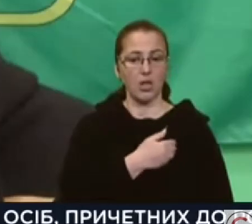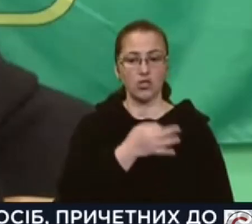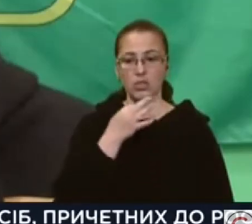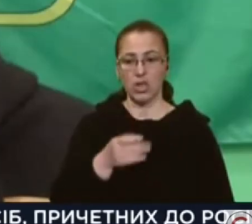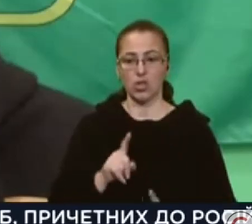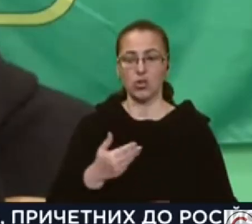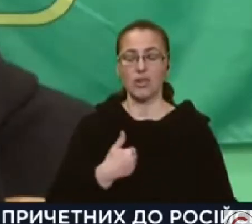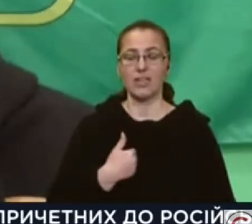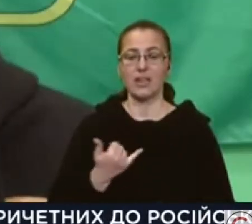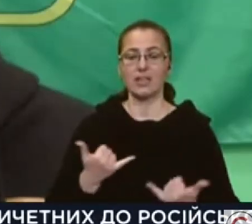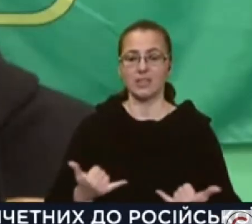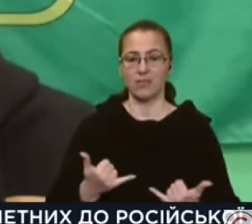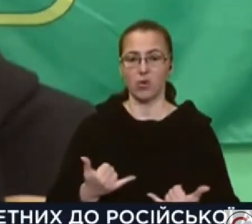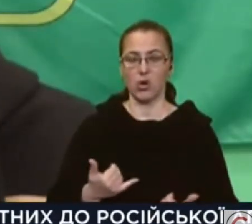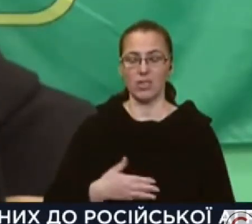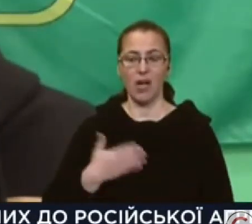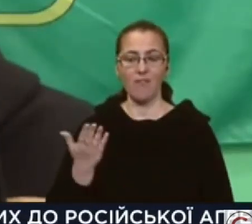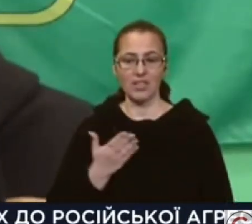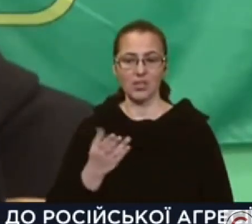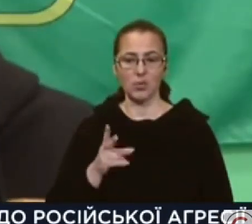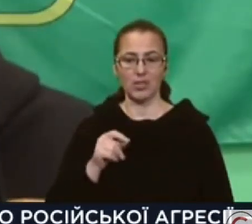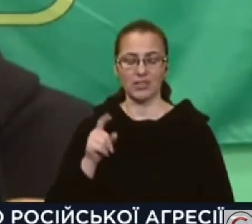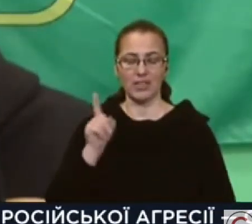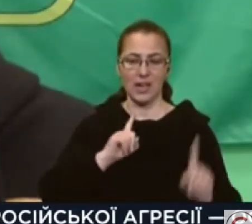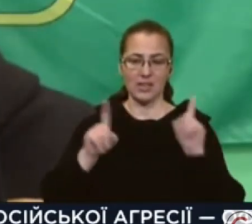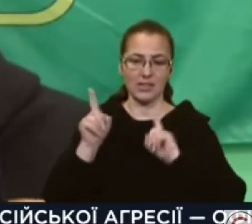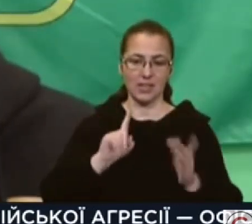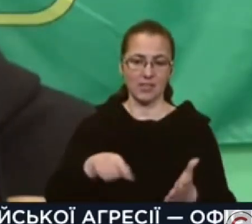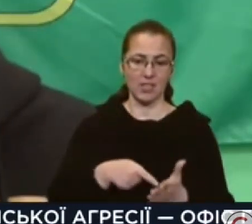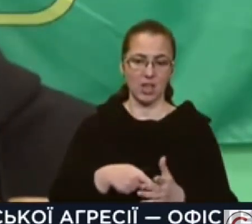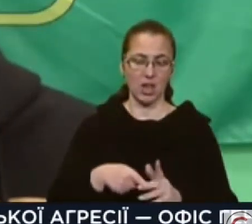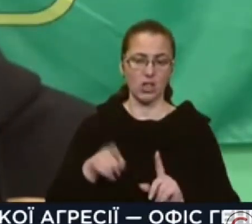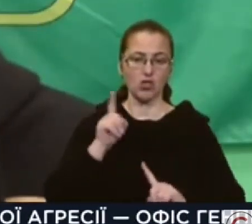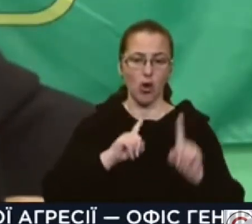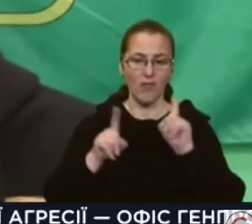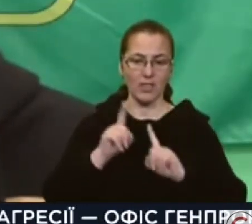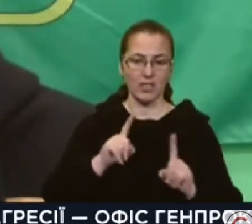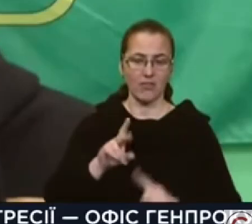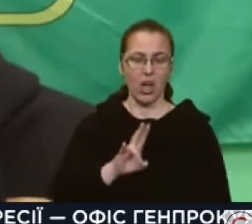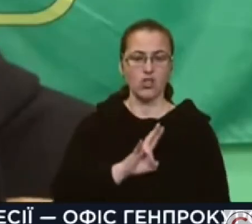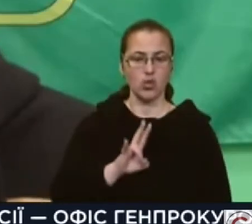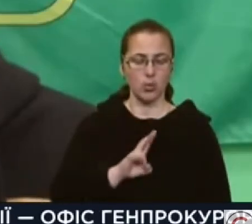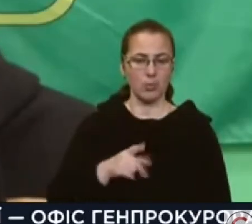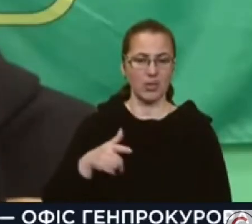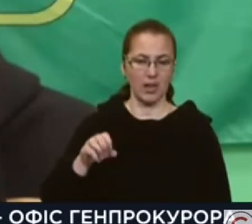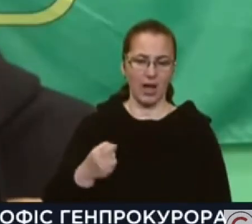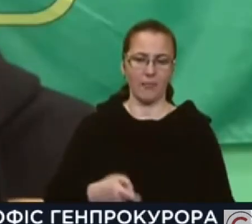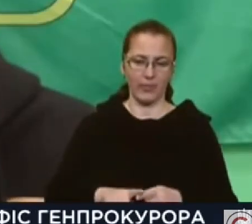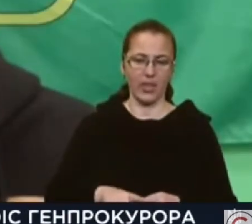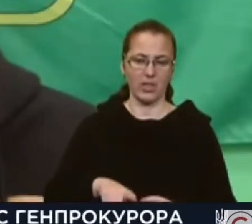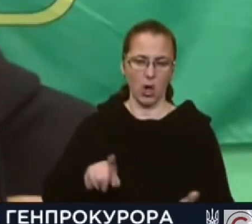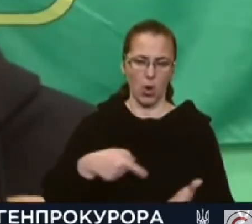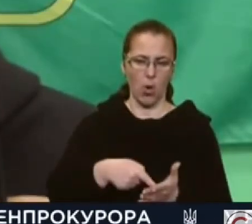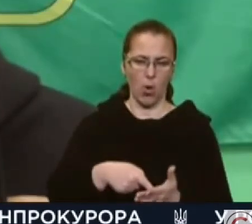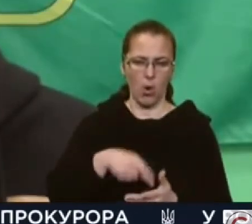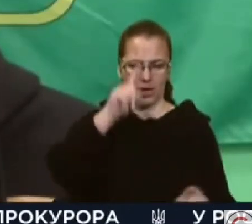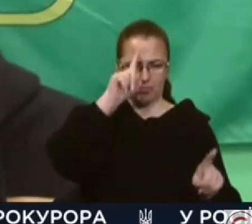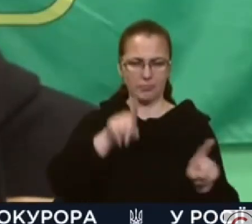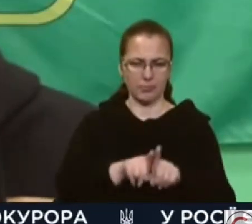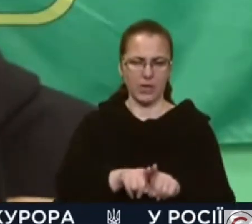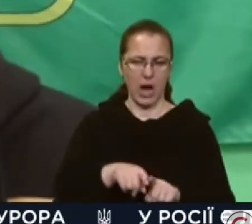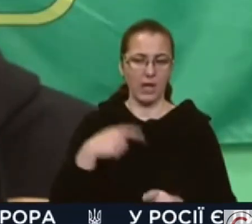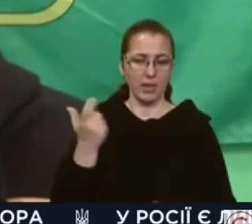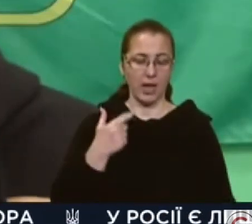сказать, что я сегодня выступал на сессии городского совета Нюрнберга, это город побратим Харькова, и